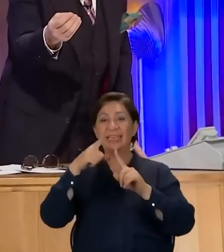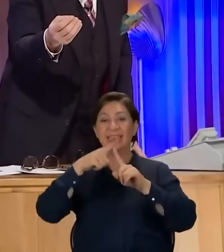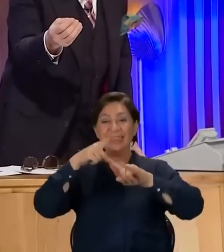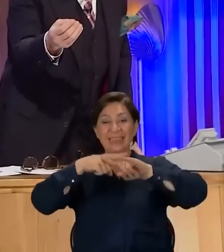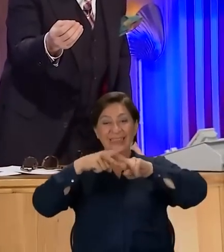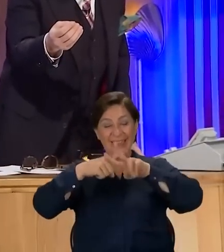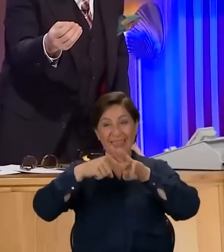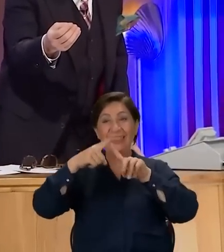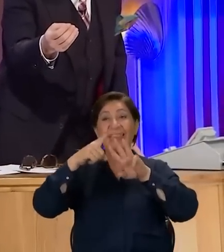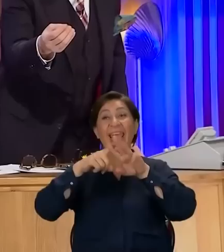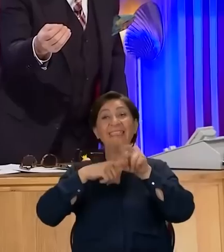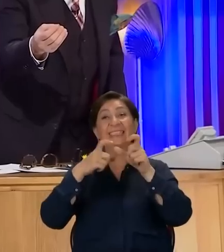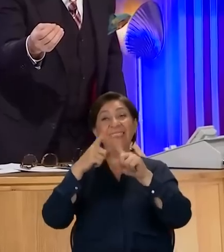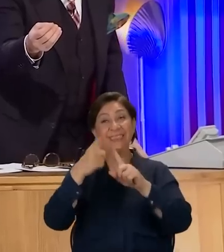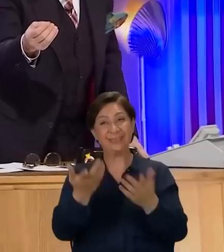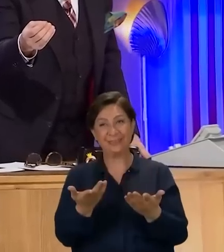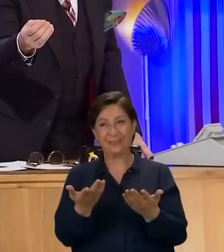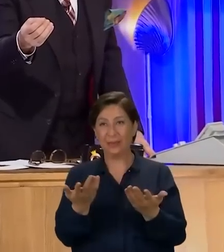Taste.